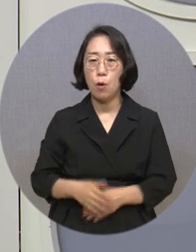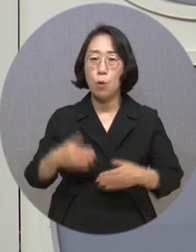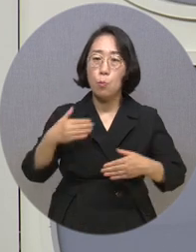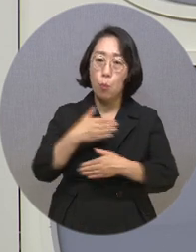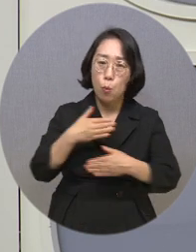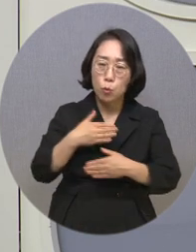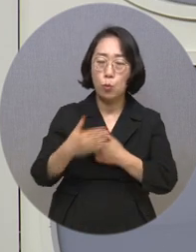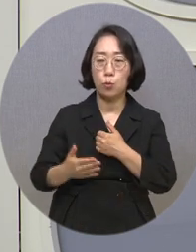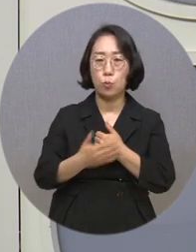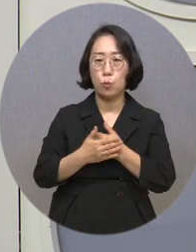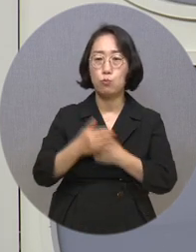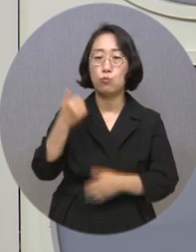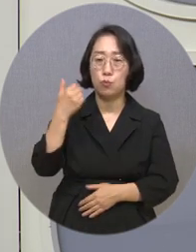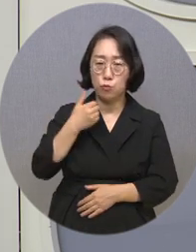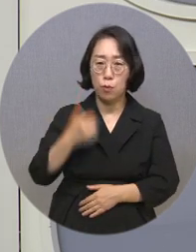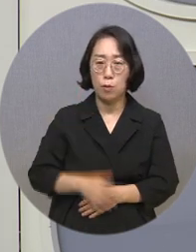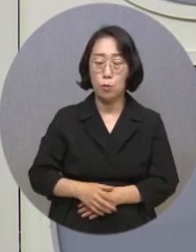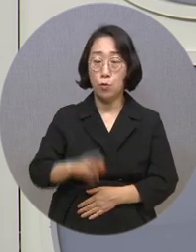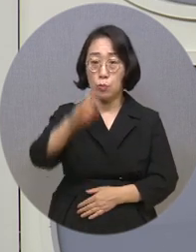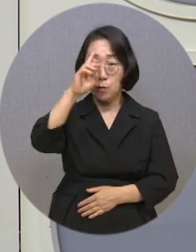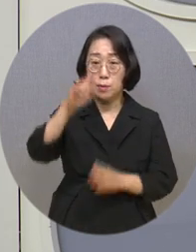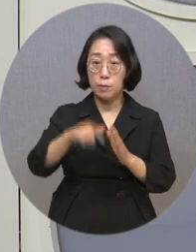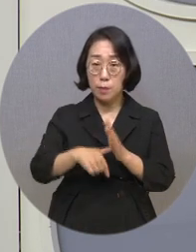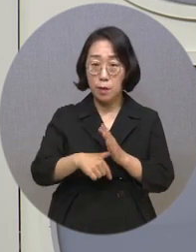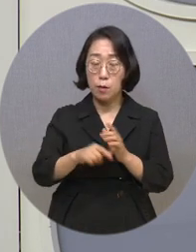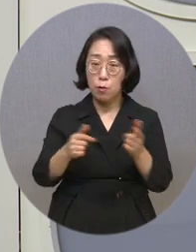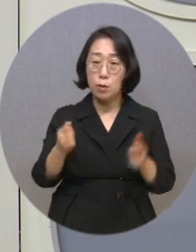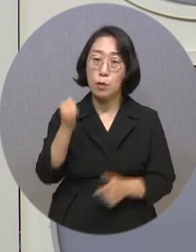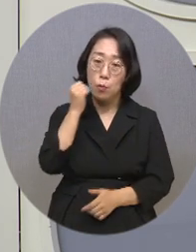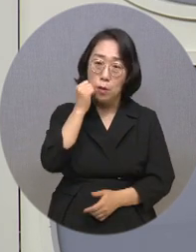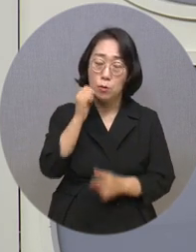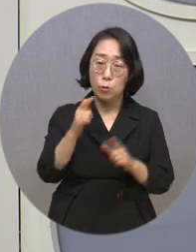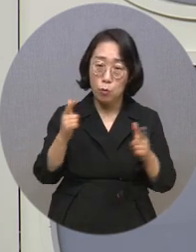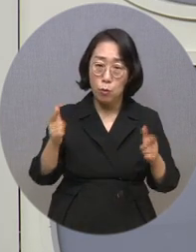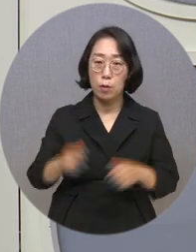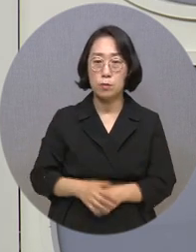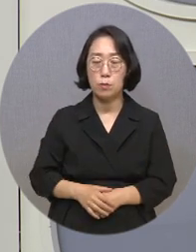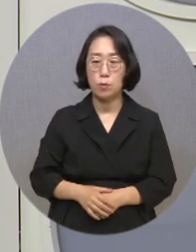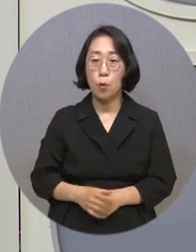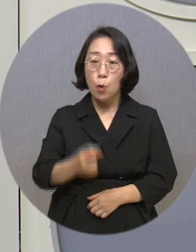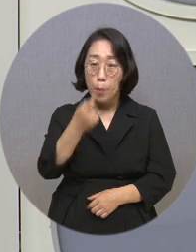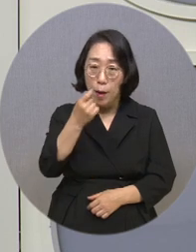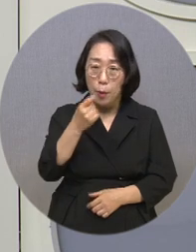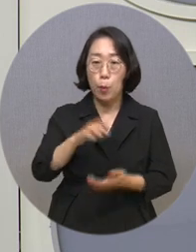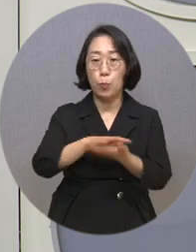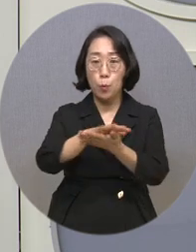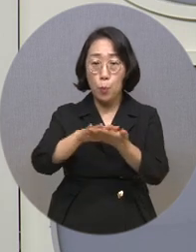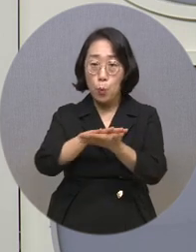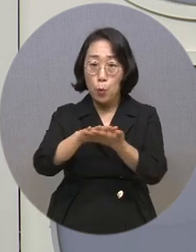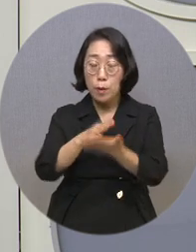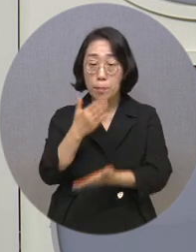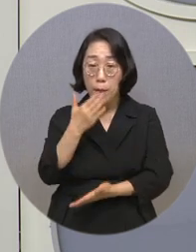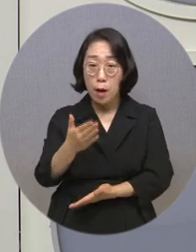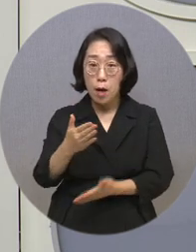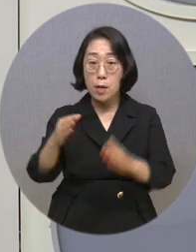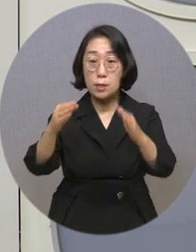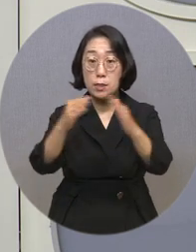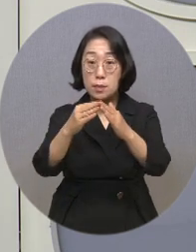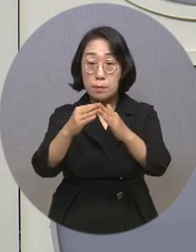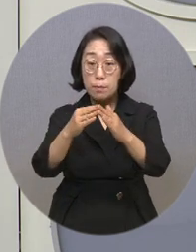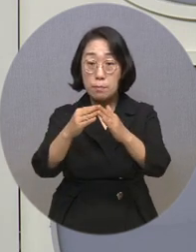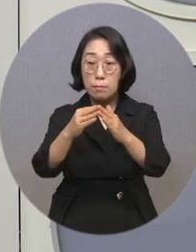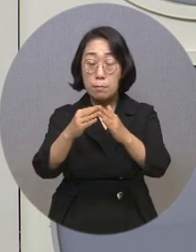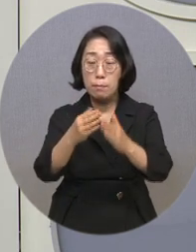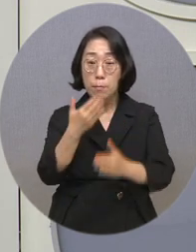그리고 점심때는 꼭 간식을 주면서 프로그램을 돌리고 그렇게 해주는 데가 집에서 할 수 있냐고요.